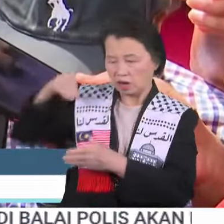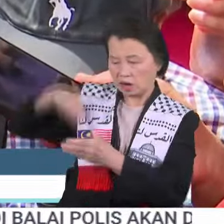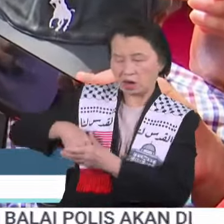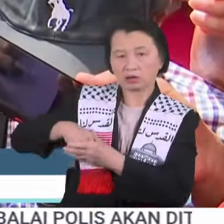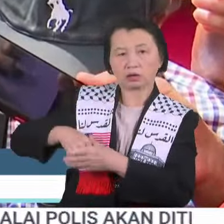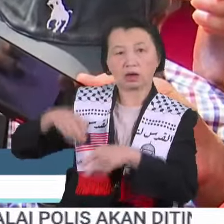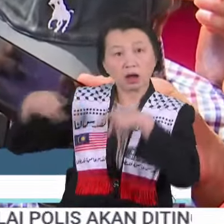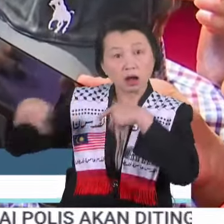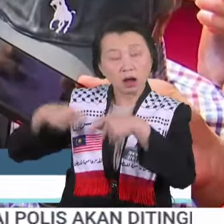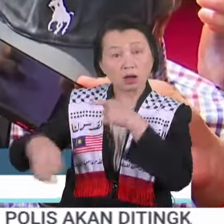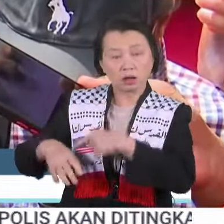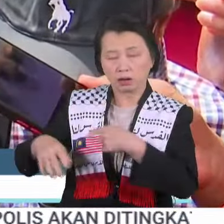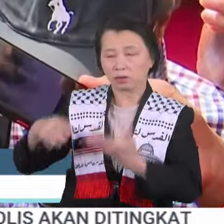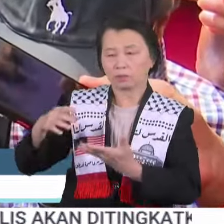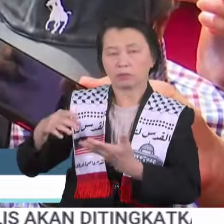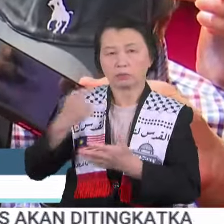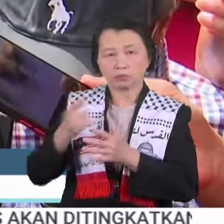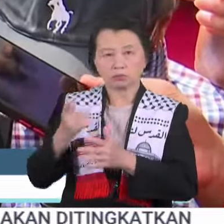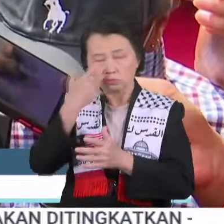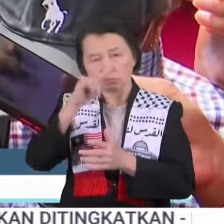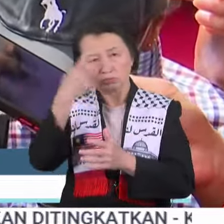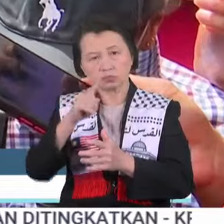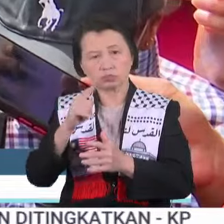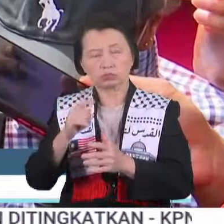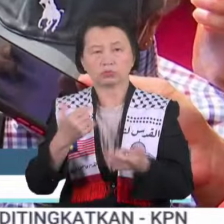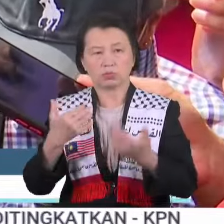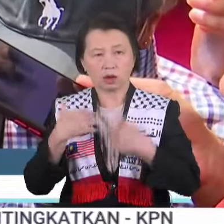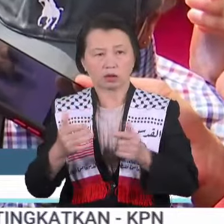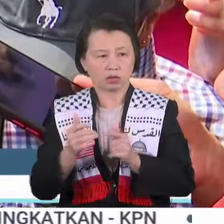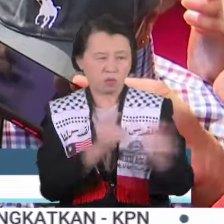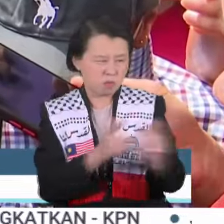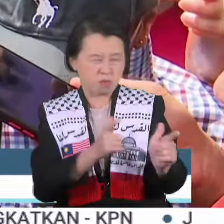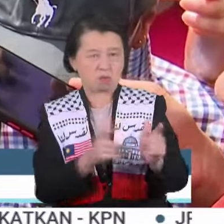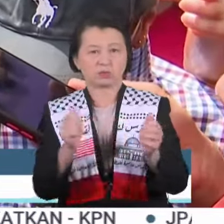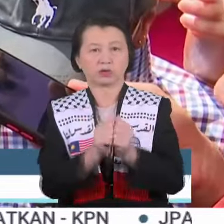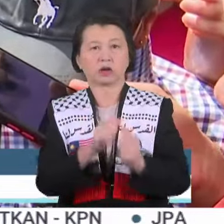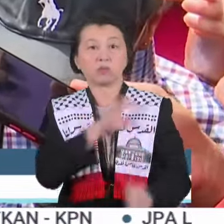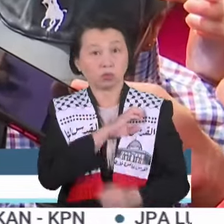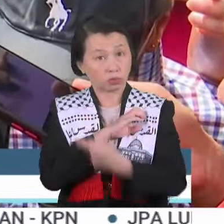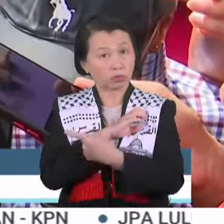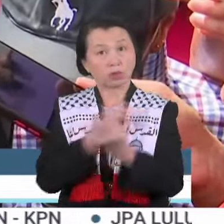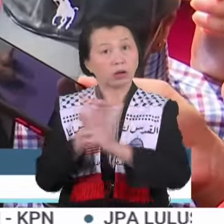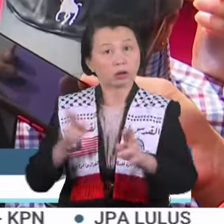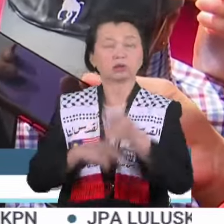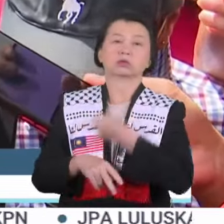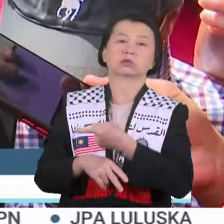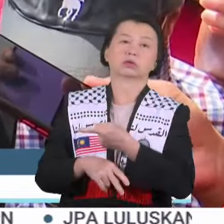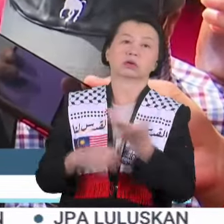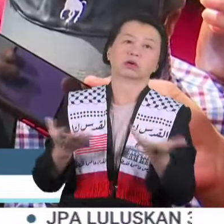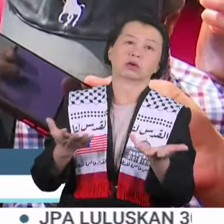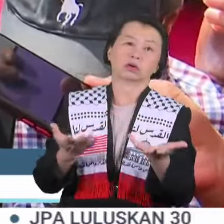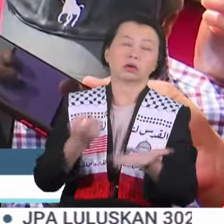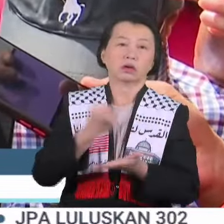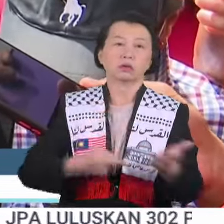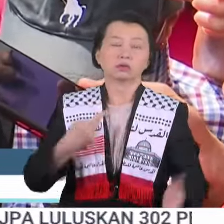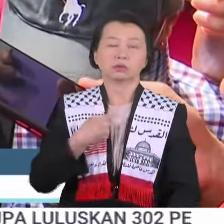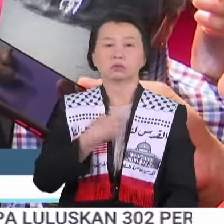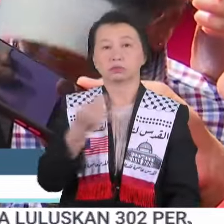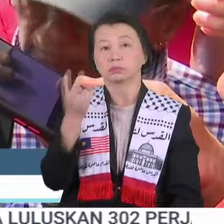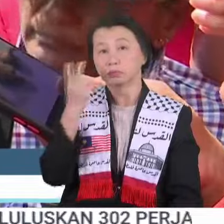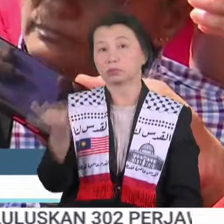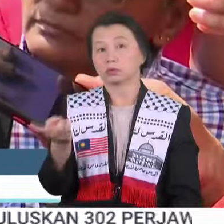untuk dia bertempur dengan dengan pihak polis. So apa yang kita lihat